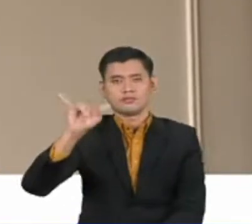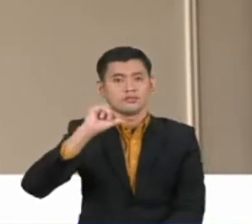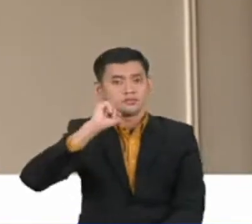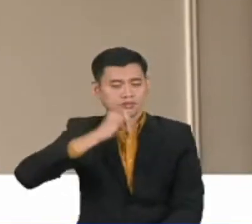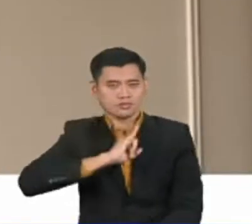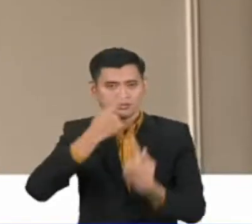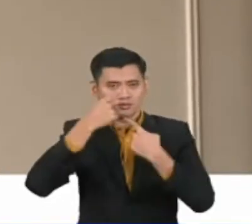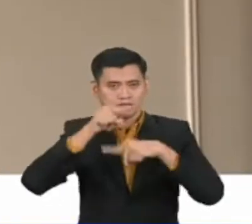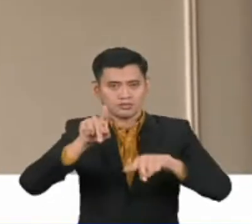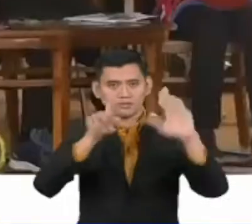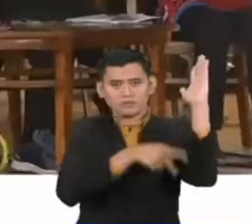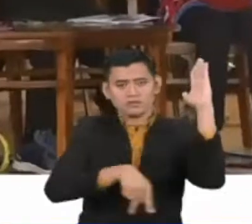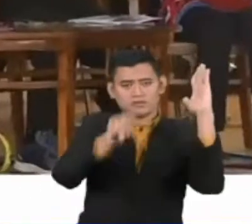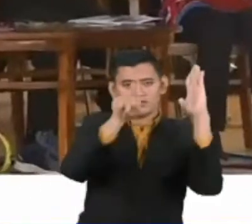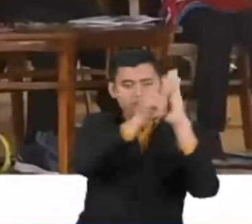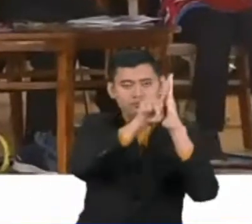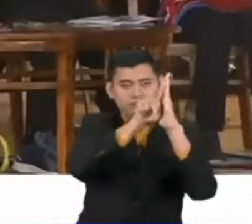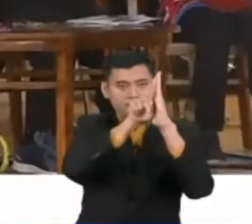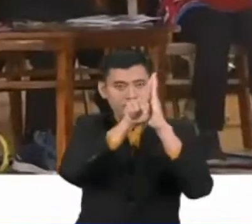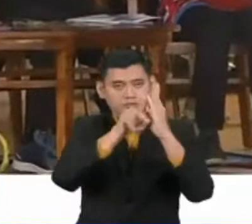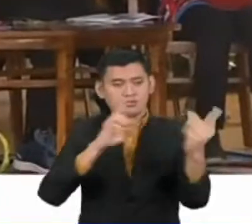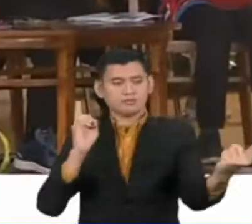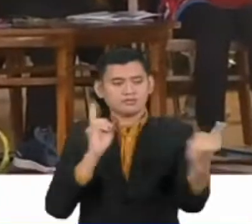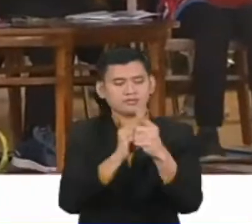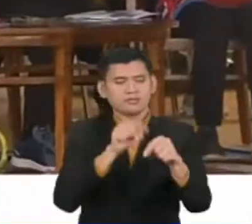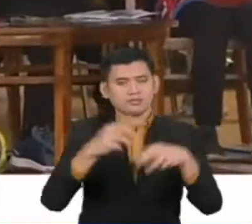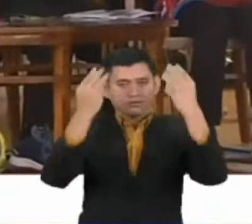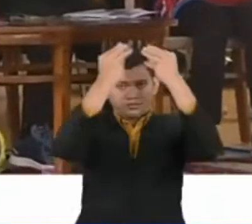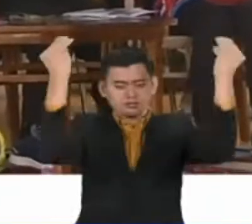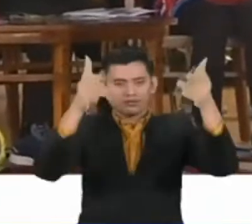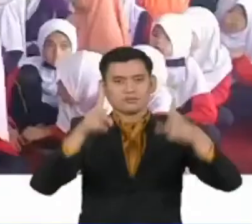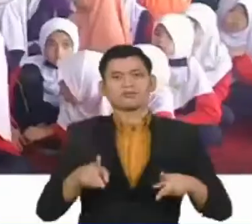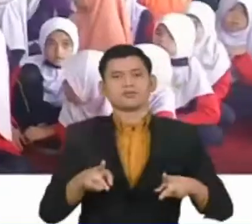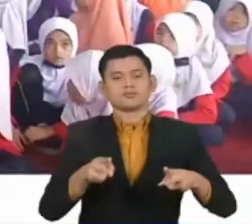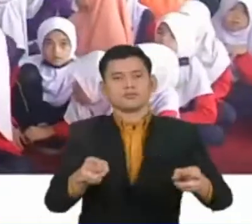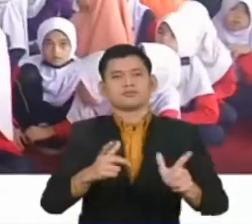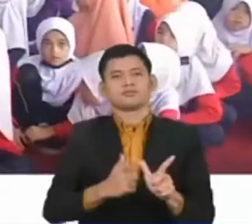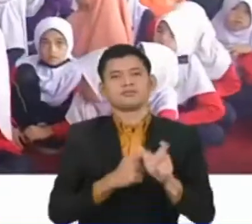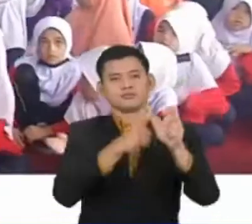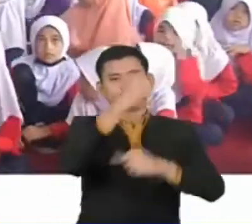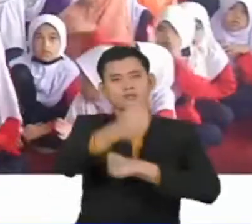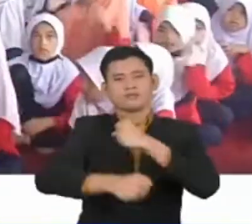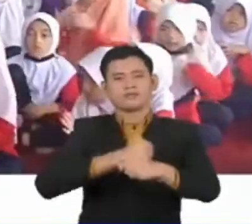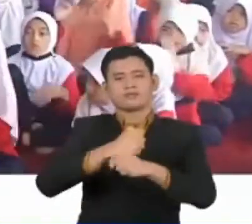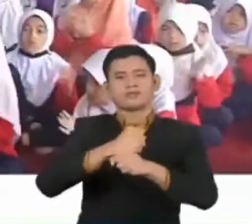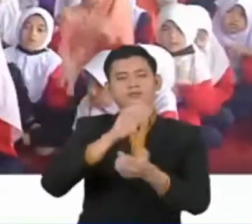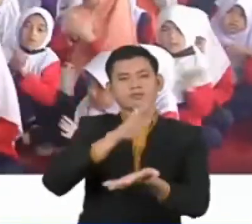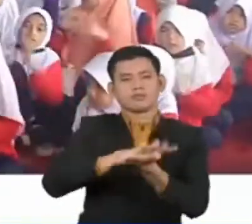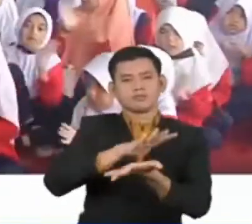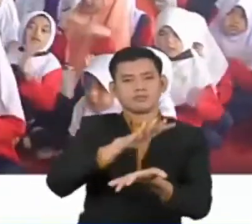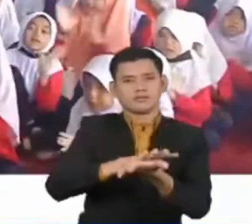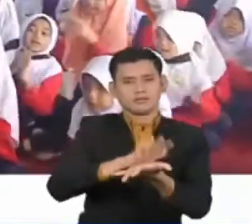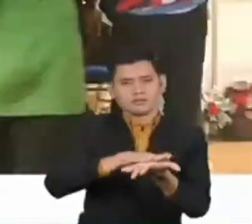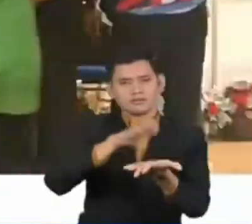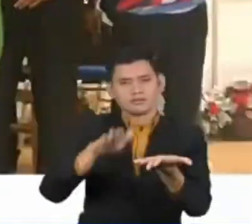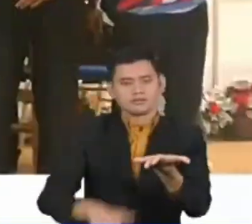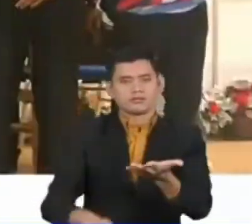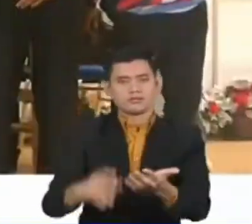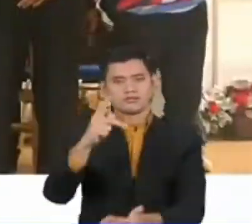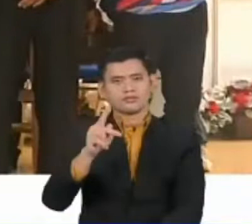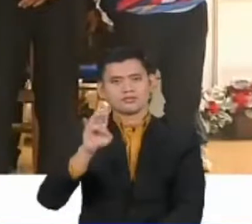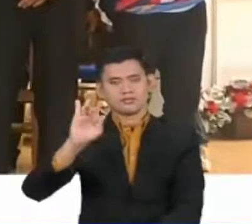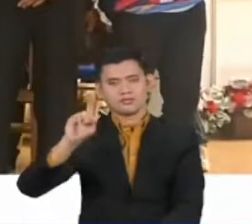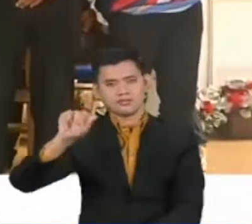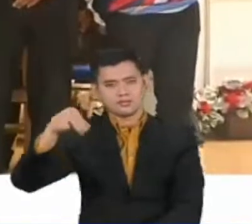Beliau ditemui selepas menyempurnakan Majlis Perasmian Kejohanan Olahraga Tahunan Sekolah Kebangsaan Islah Kota Baru.